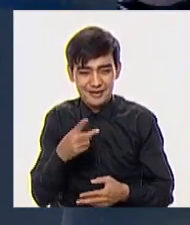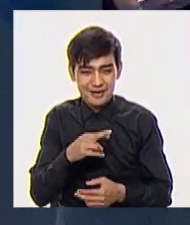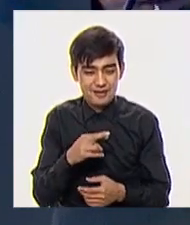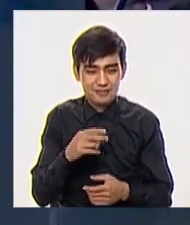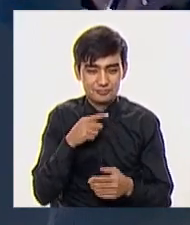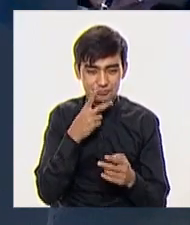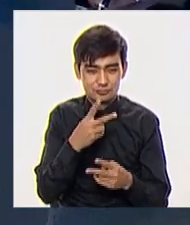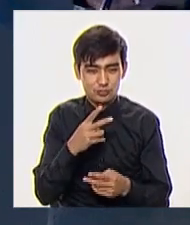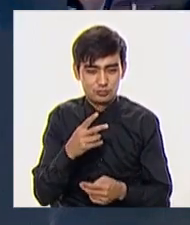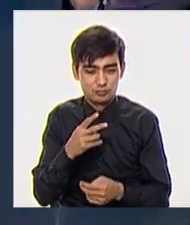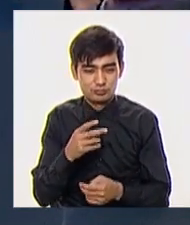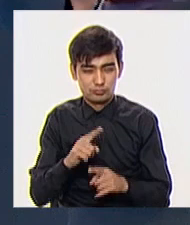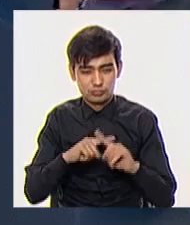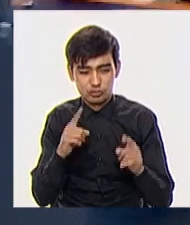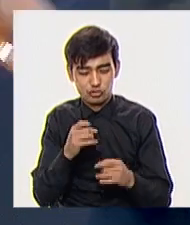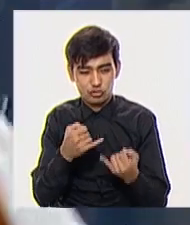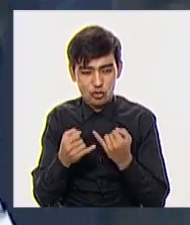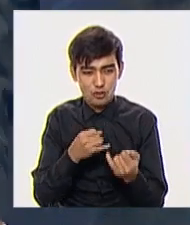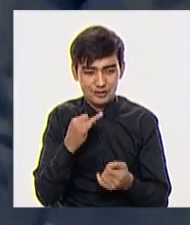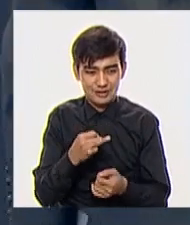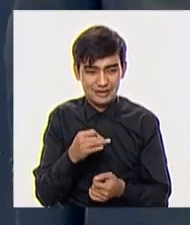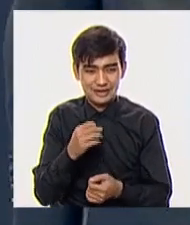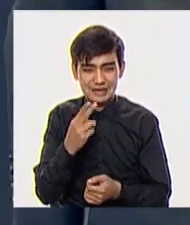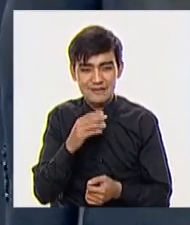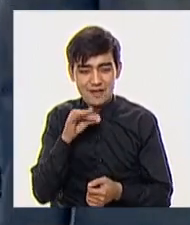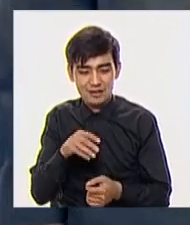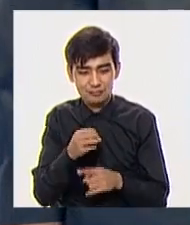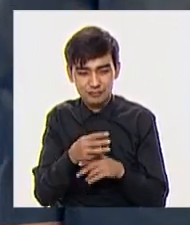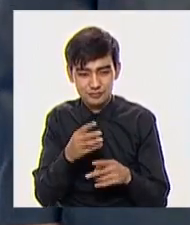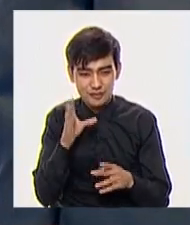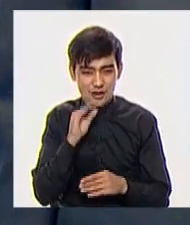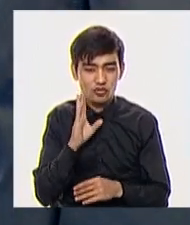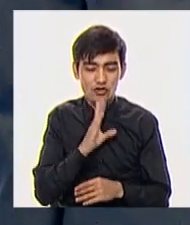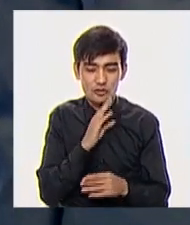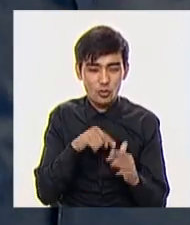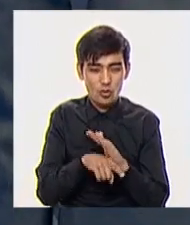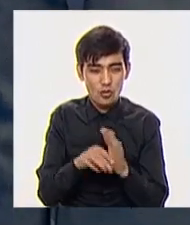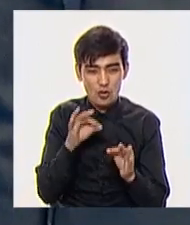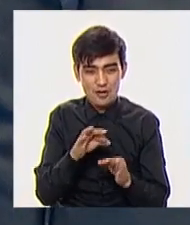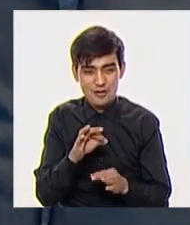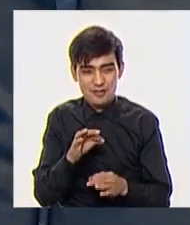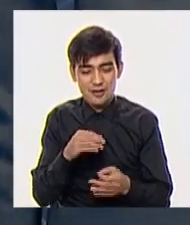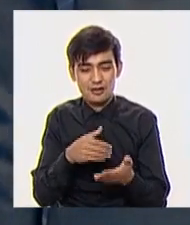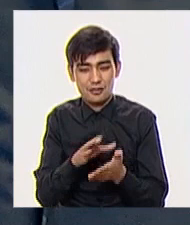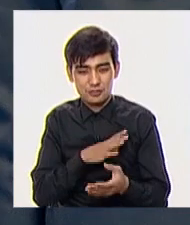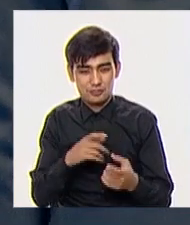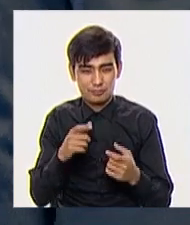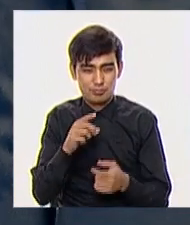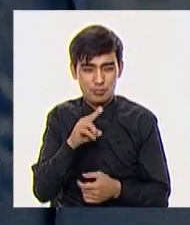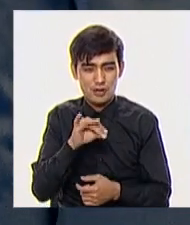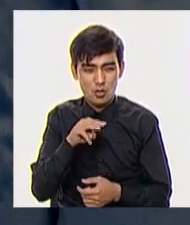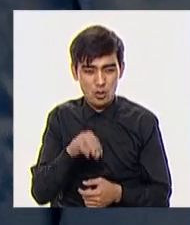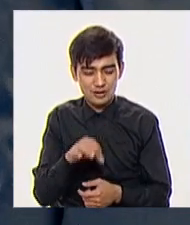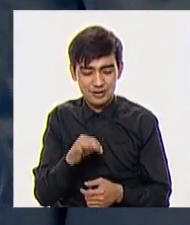них будут ярко-желтые жилеты и светоотражающие лампасы. В женском варианте полицейские отказались от пилоток. Для сотрудниц